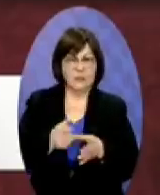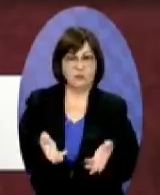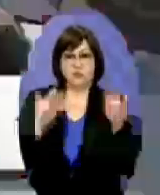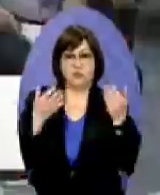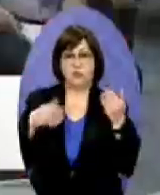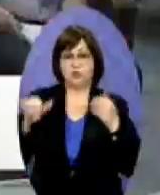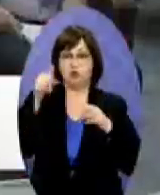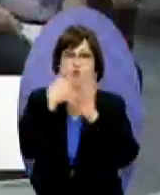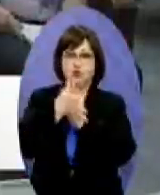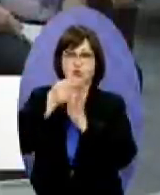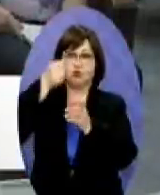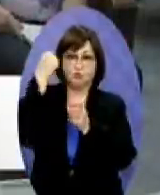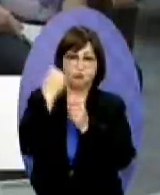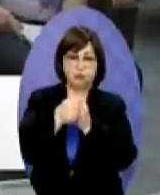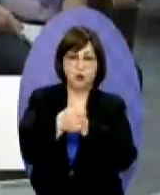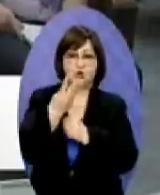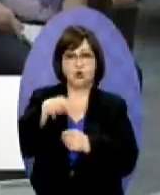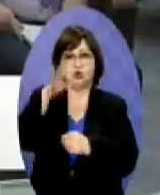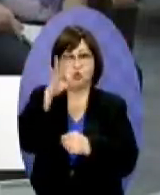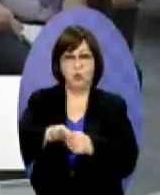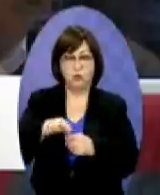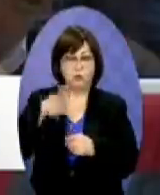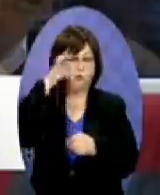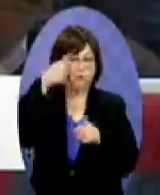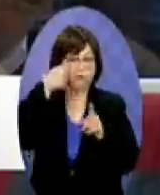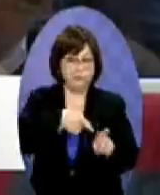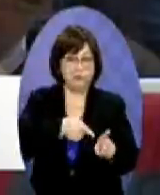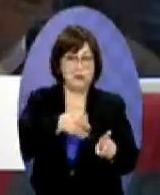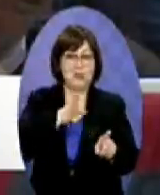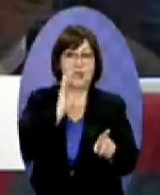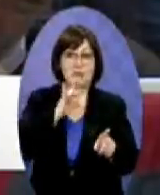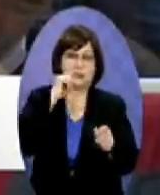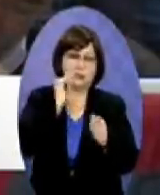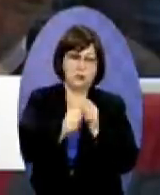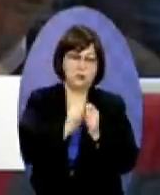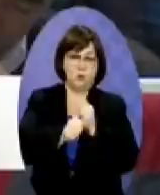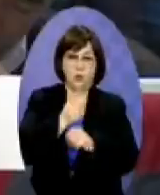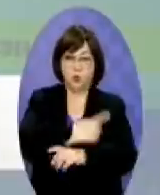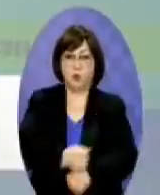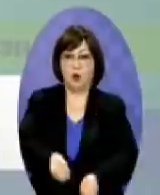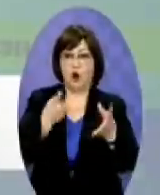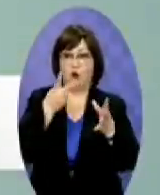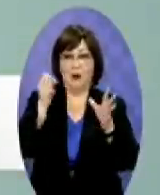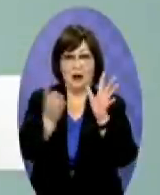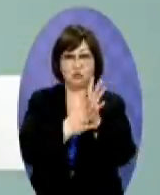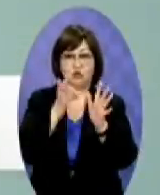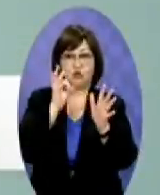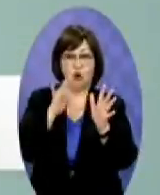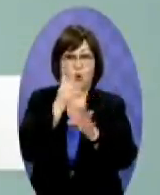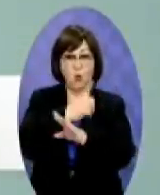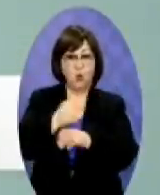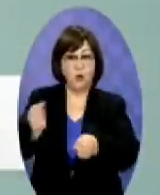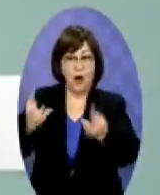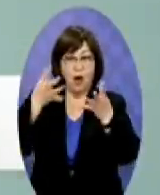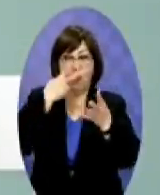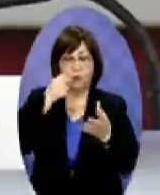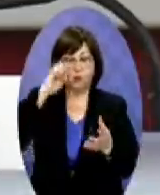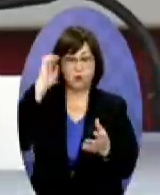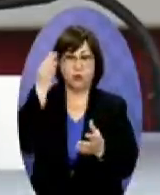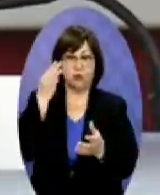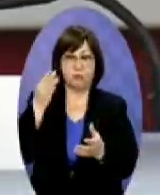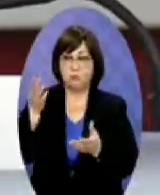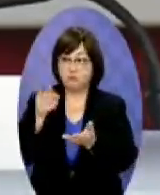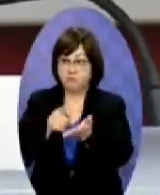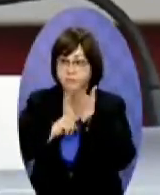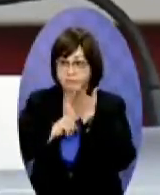төсвийн 40% боловсролын салбарт зарцуулжээ. Харин үүний үр дүн 2019 онд гарах ёстой гэдгийг албаны хүмүүс хэлж байна.